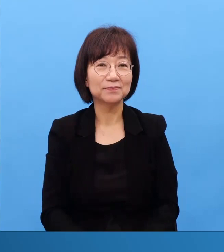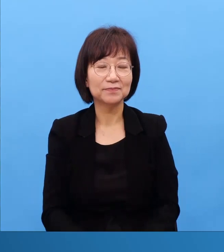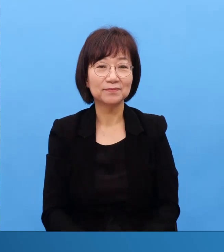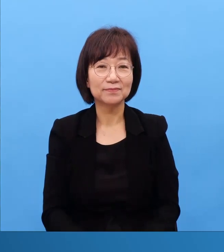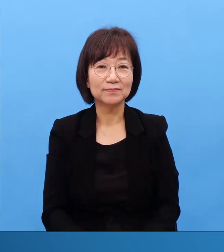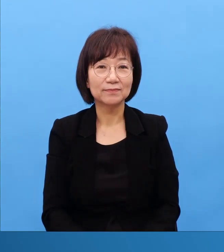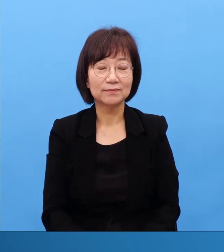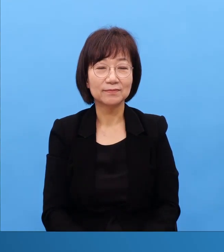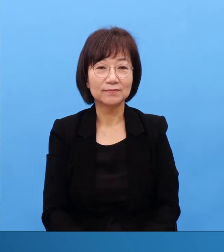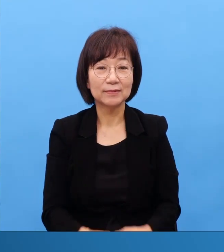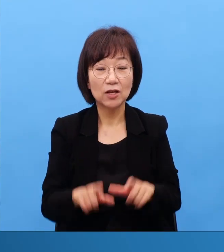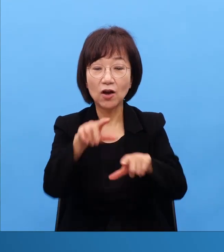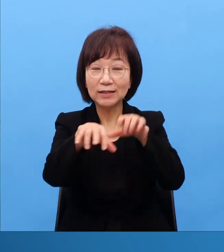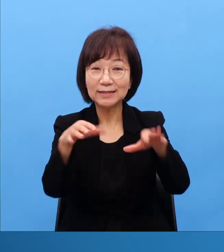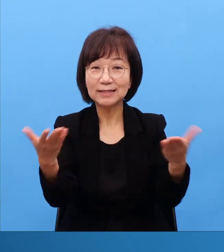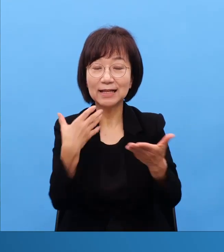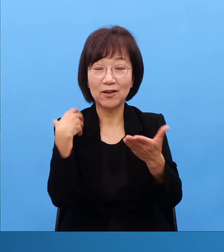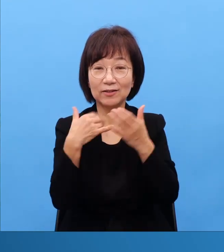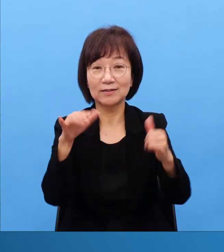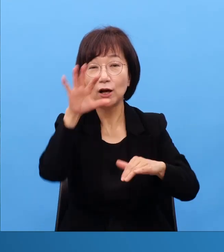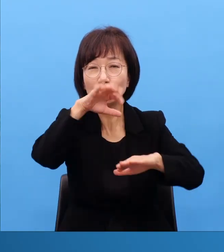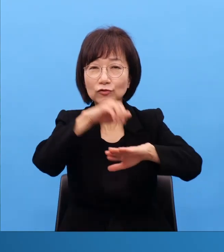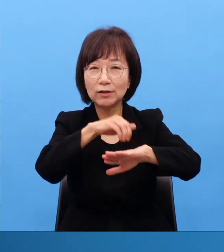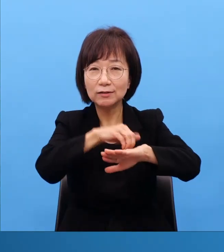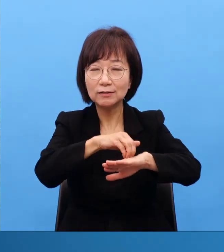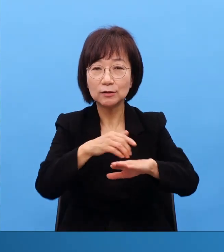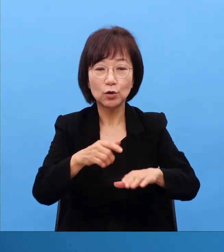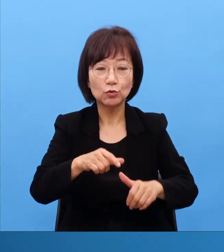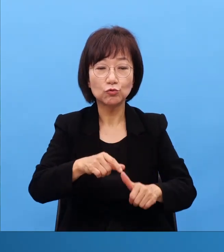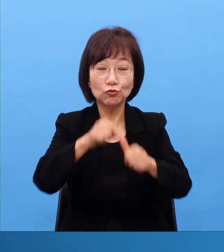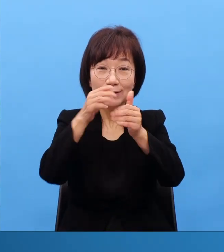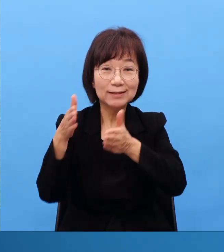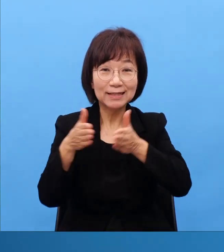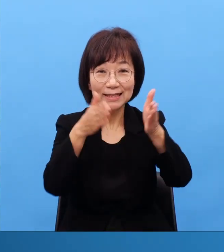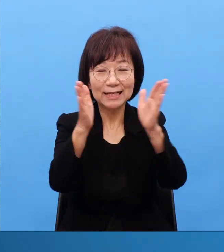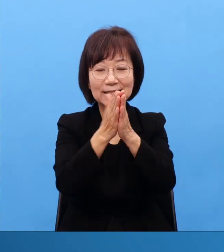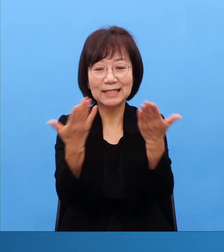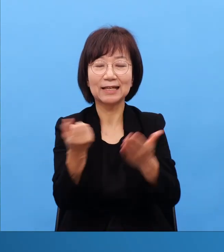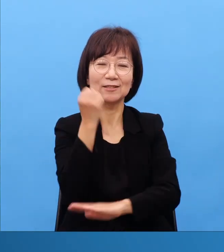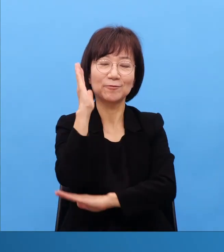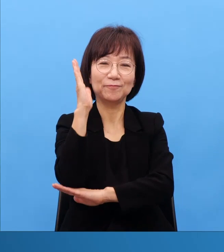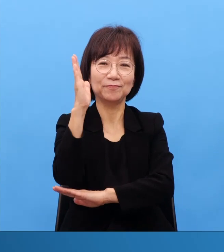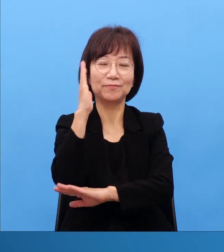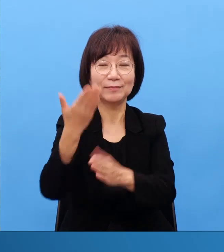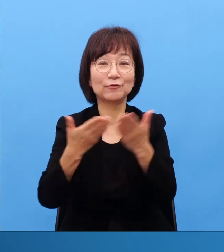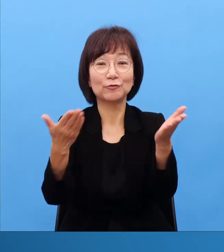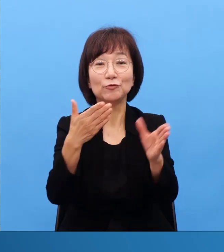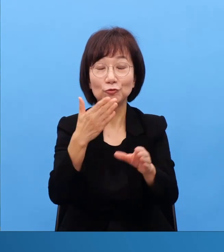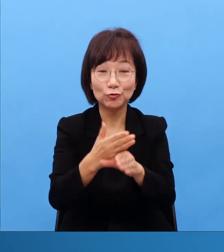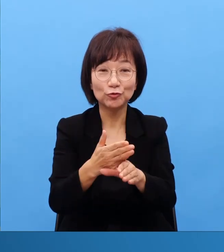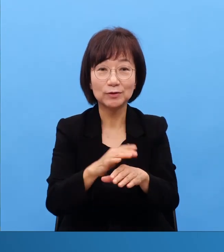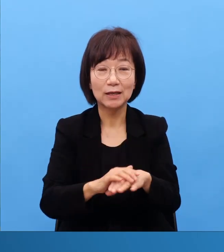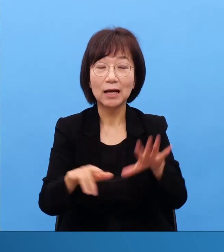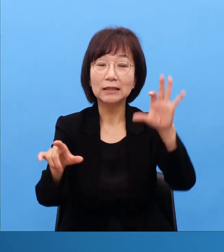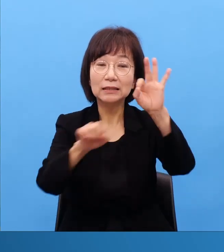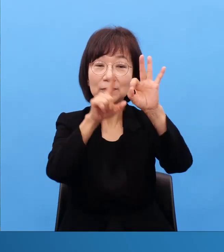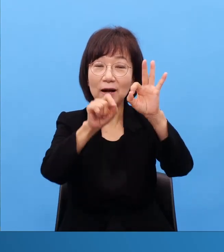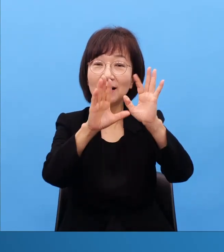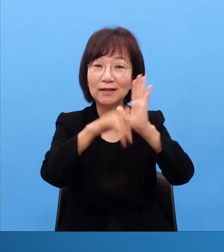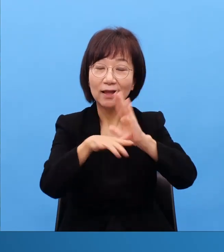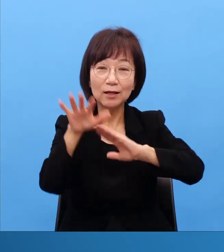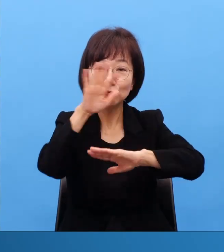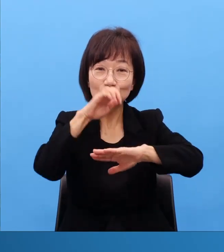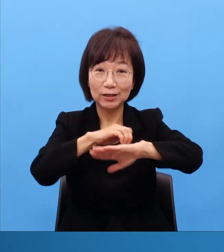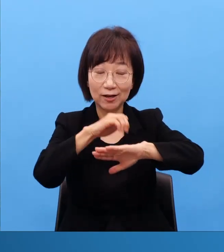237 새가족 현장 사역자 훈련은 구원의 길을 교재로 강의가 진행되고 있으며 앞서 10월에 열린